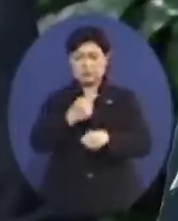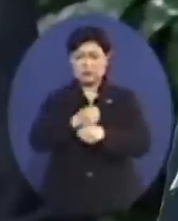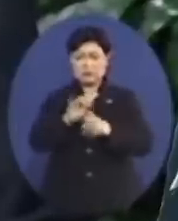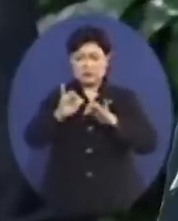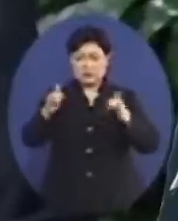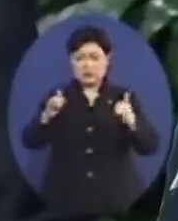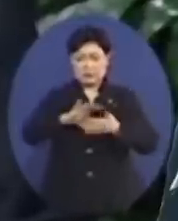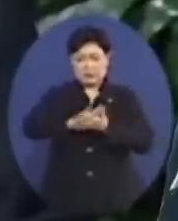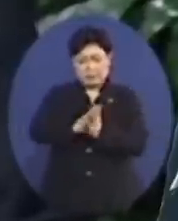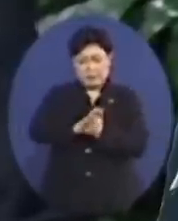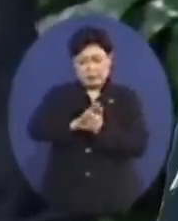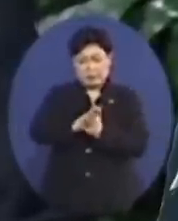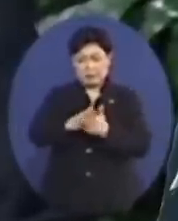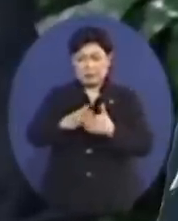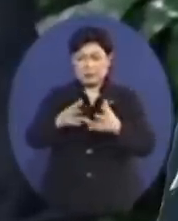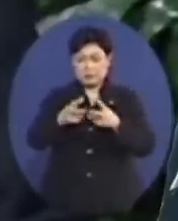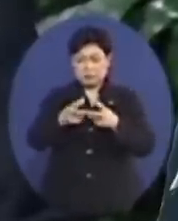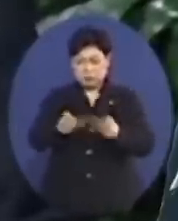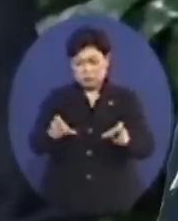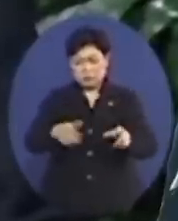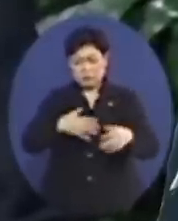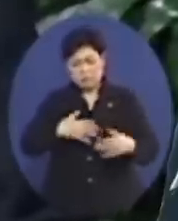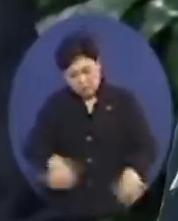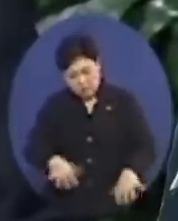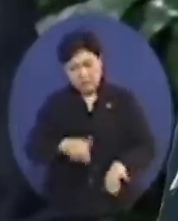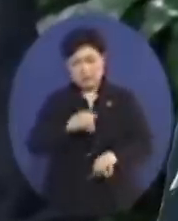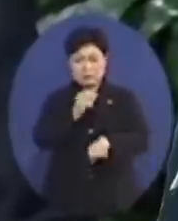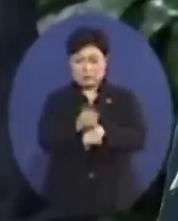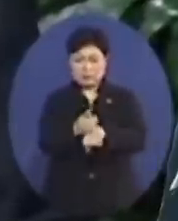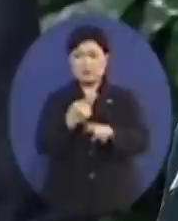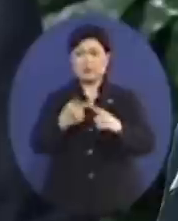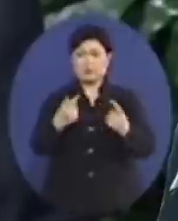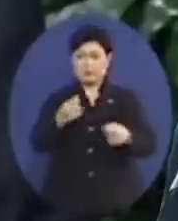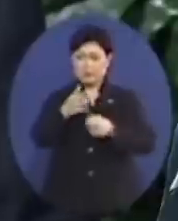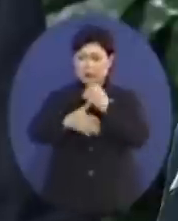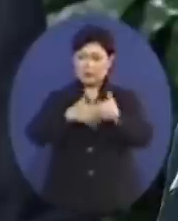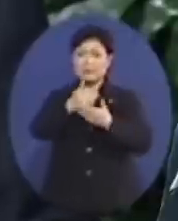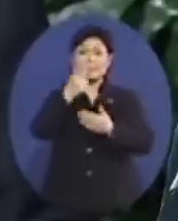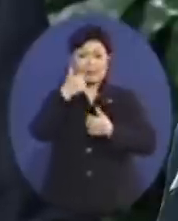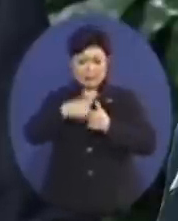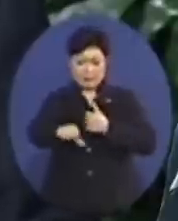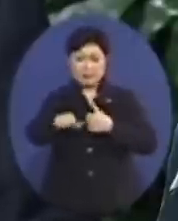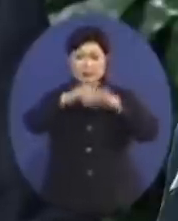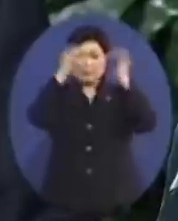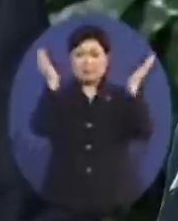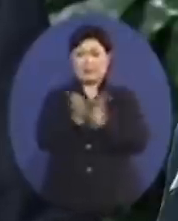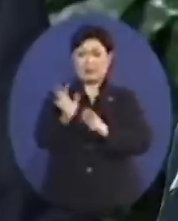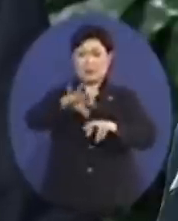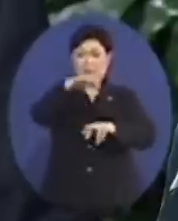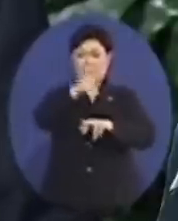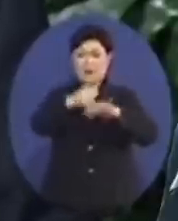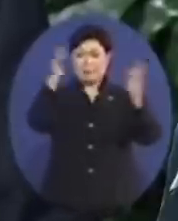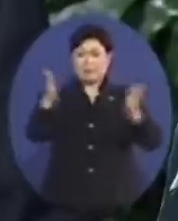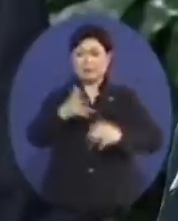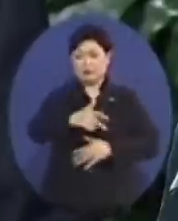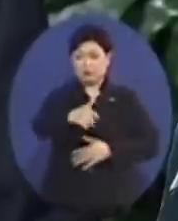부러지는 아주 연약합니다. 하나님의 아들, 만왕의 왕, 만주의 주가